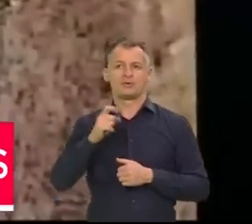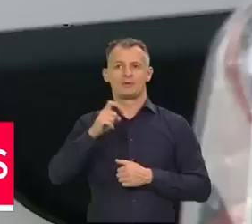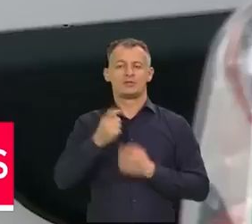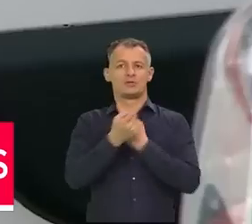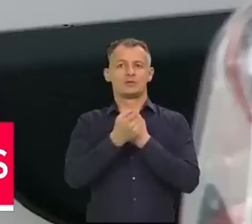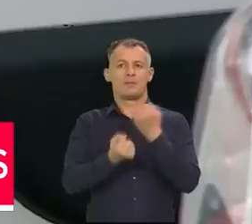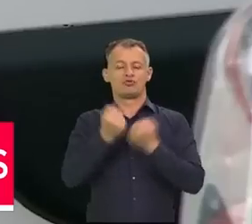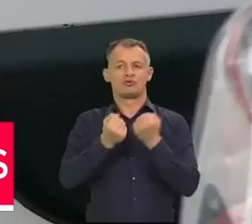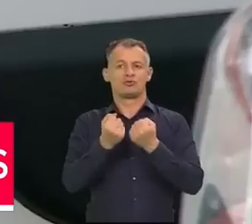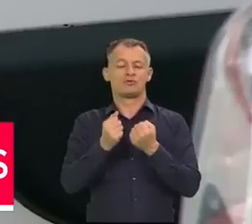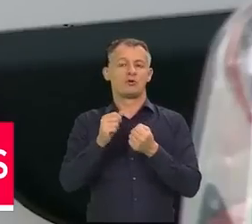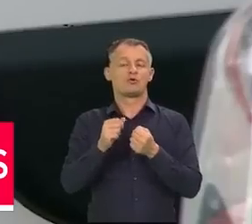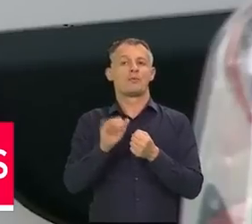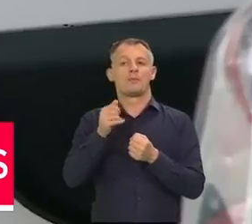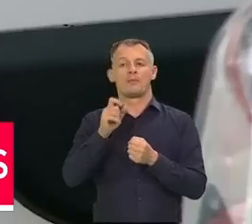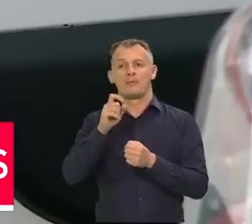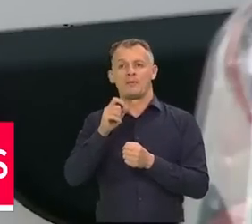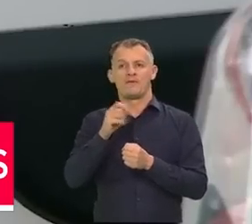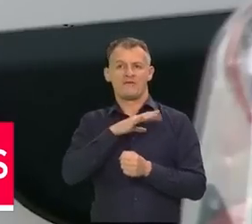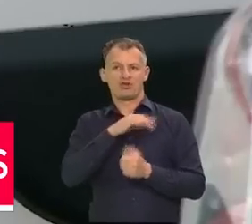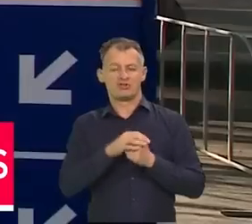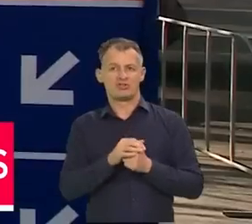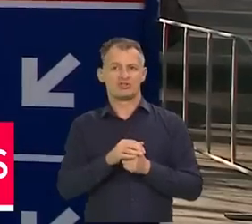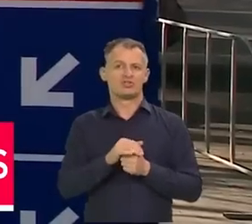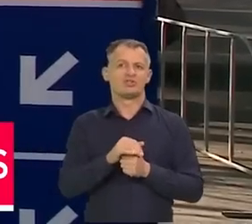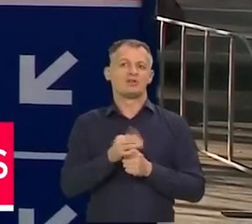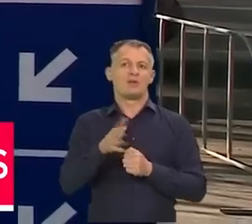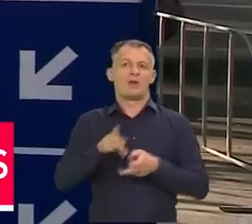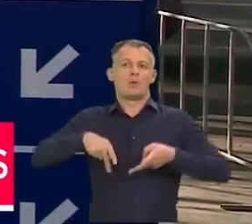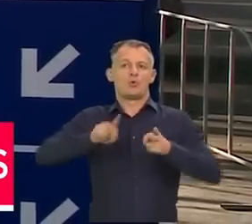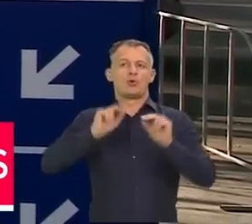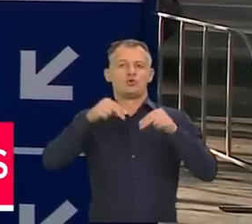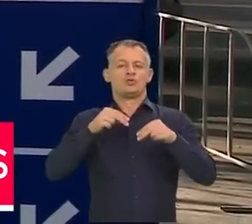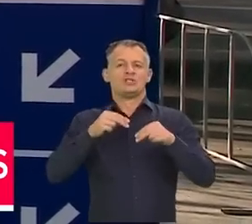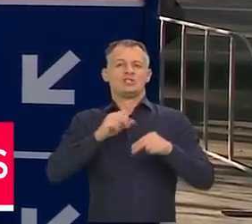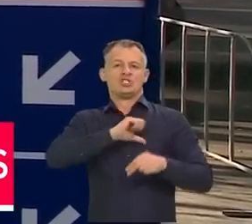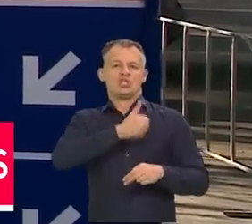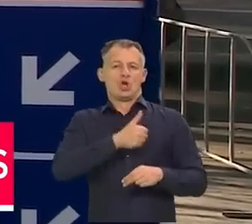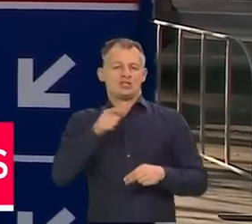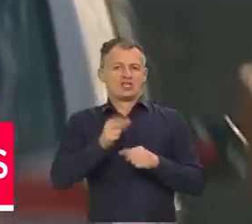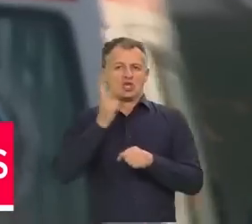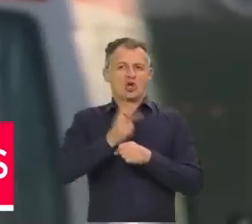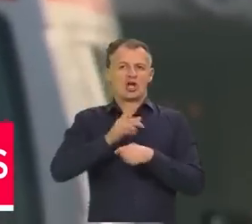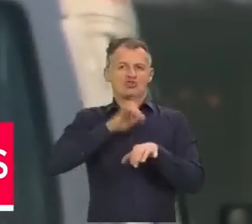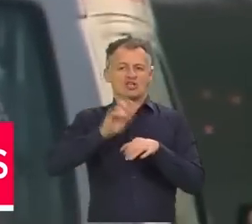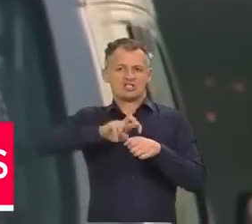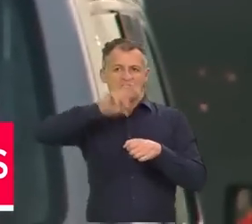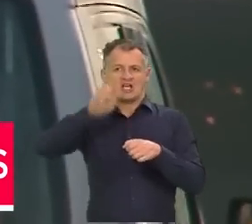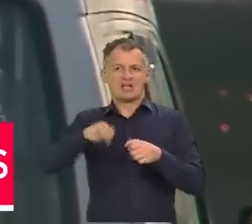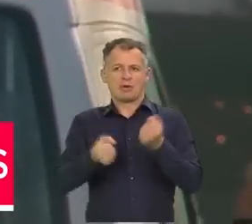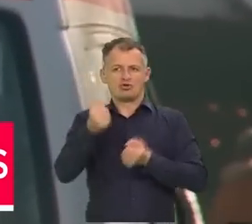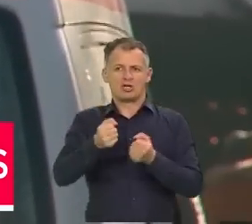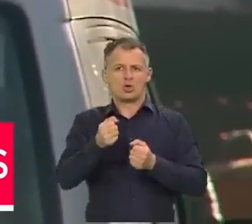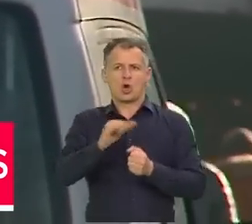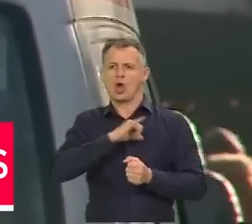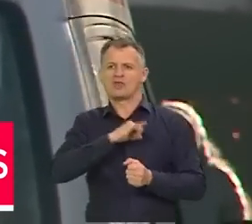era câinele tinerei. Pe drum, cei doi s-au luat la ceartă și se pare că gelozia bărbatului a atins cote maxime. De două ori ar fi încercat să se arunce din mașină, chiar dacă rulau cu